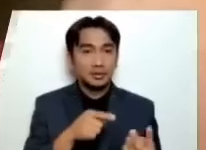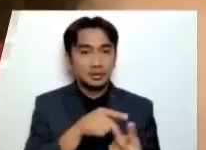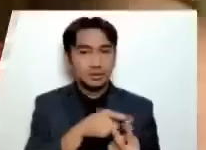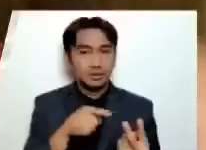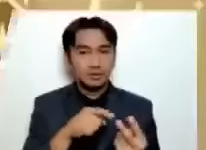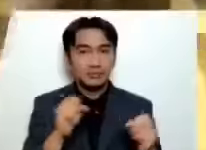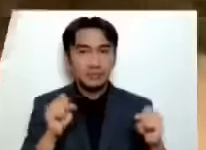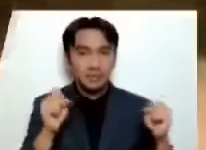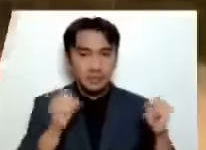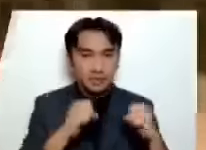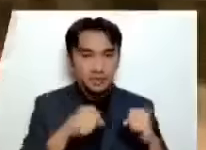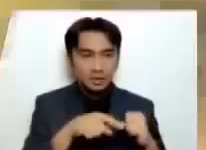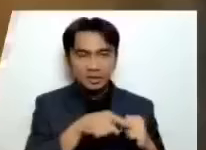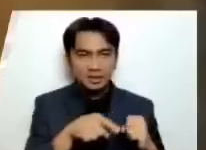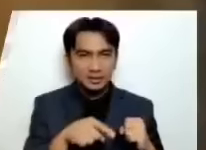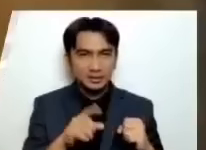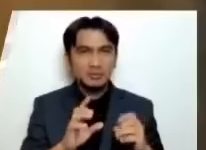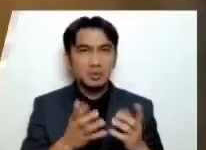ang divorce.